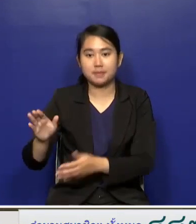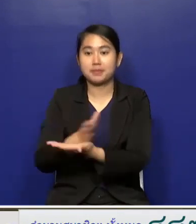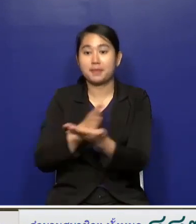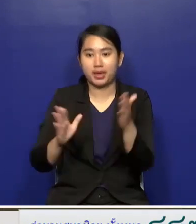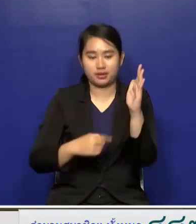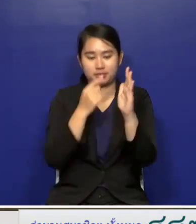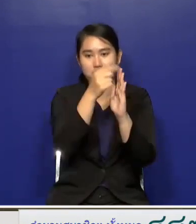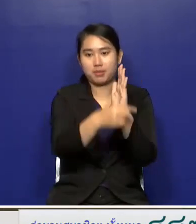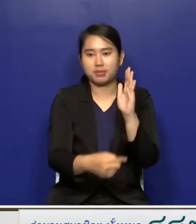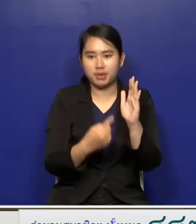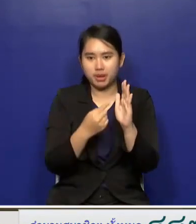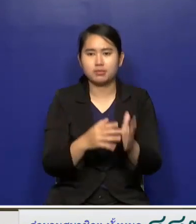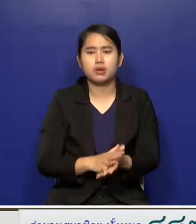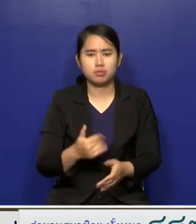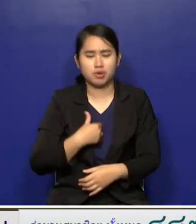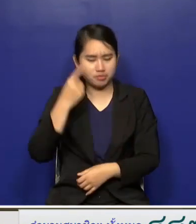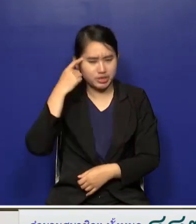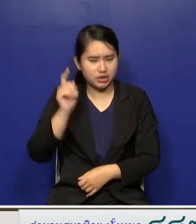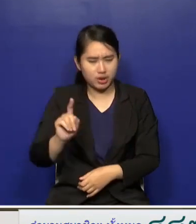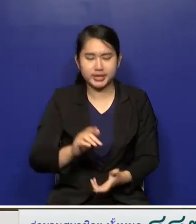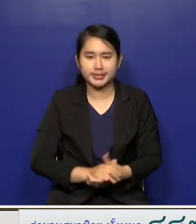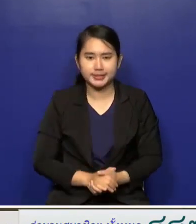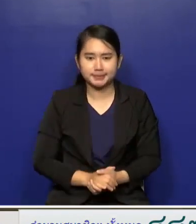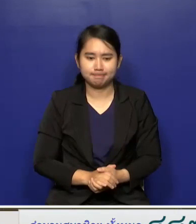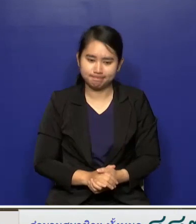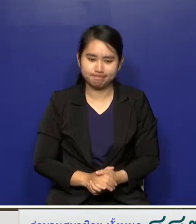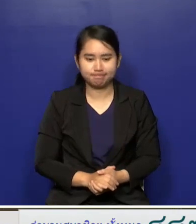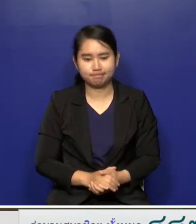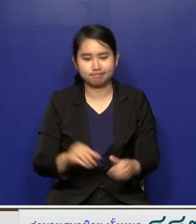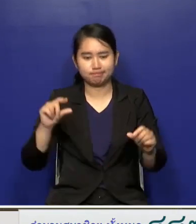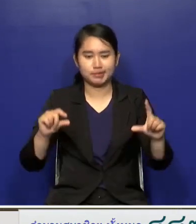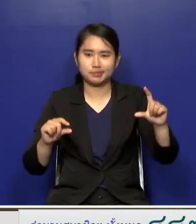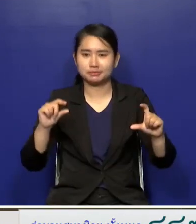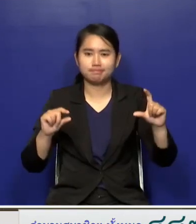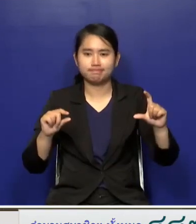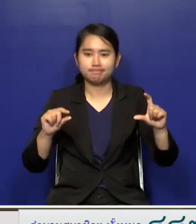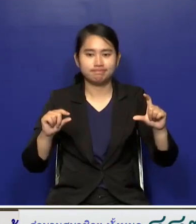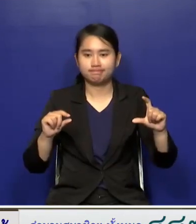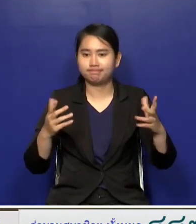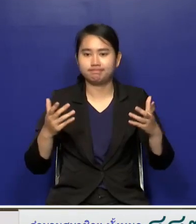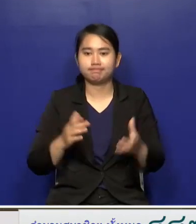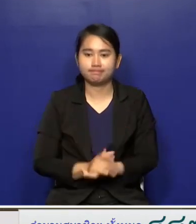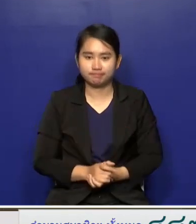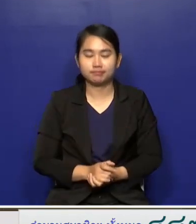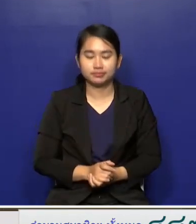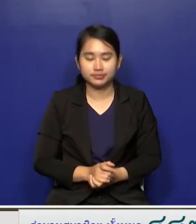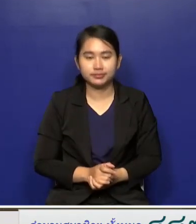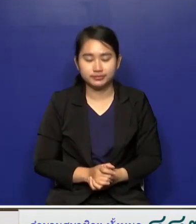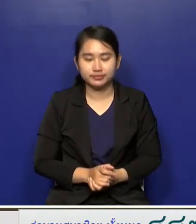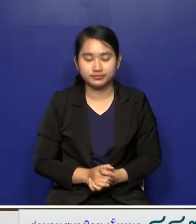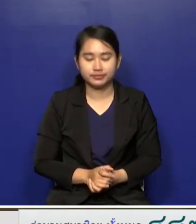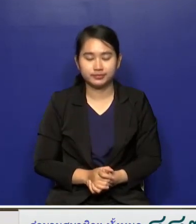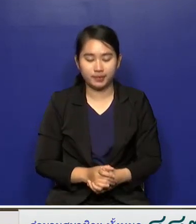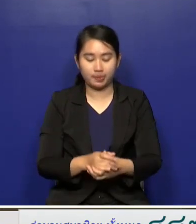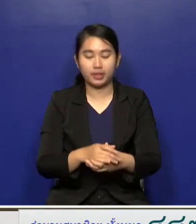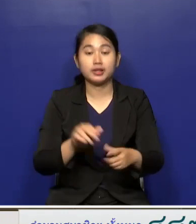องถิ่นซึ่งผมคิดว่าสัดส่วนนี้ไม่เป็นไปตามที่คาดหวังท่านประธานครับในประเด็นที่3